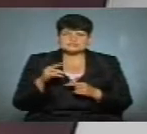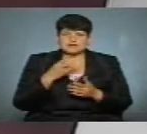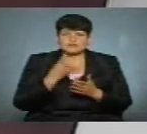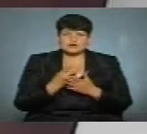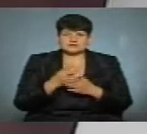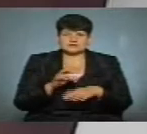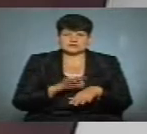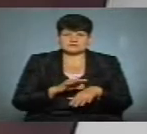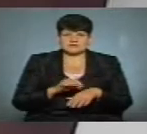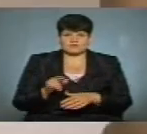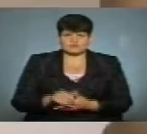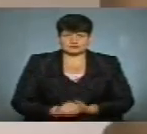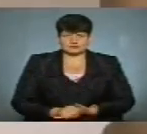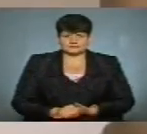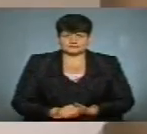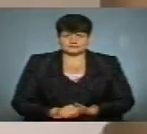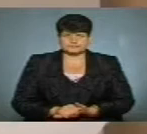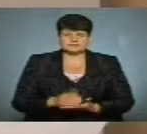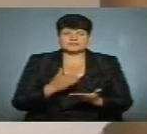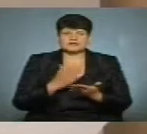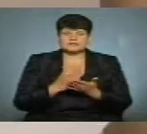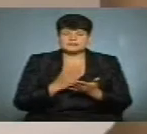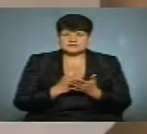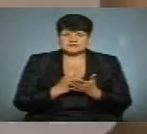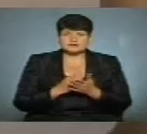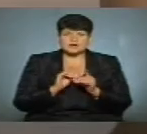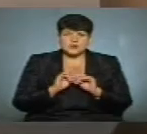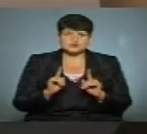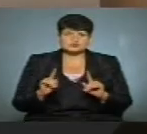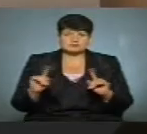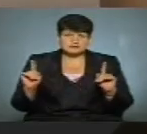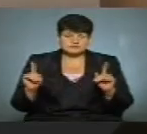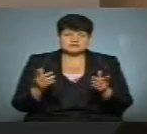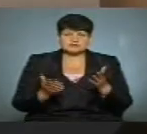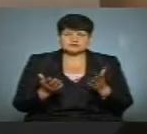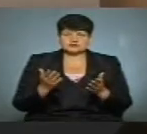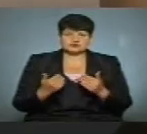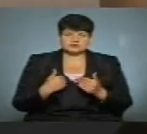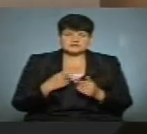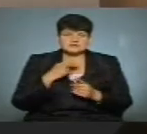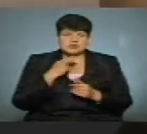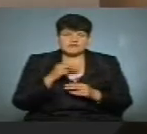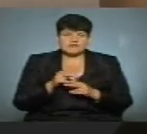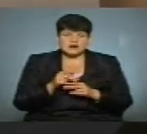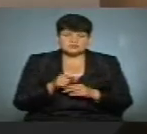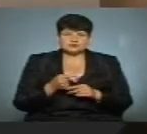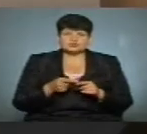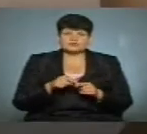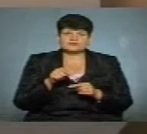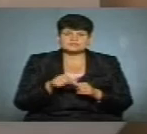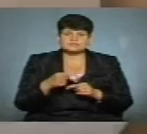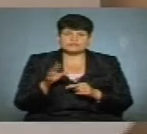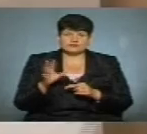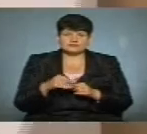показником захворюваності. Є певні епідеміологічні особливості. Якщо ми зауважимо, то в цій області